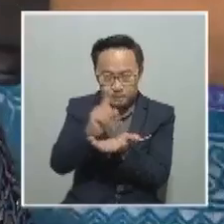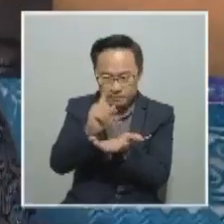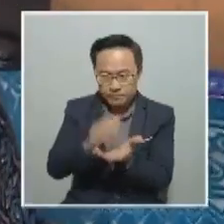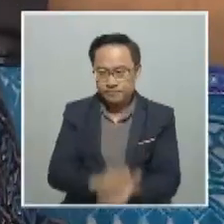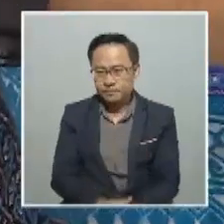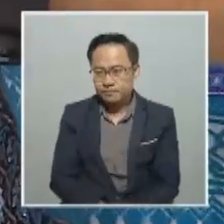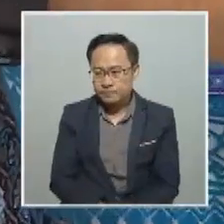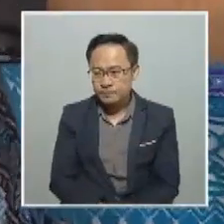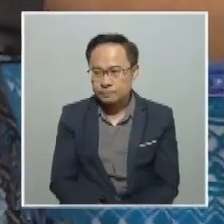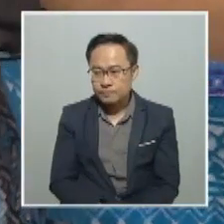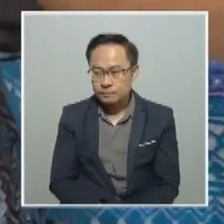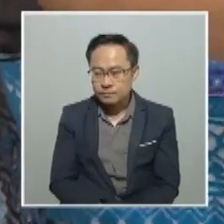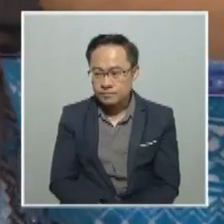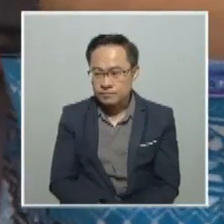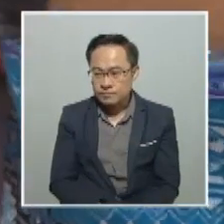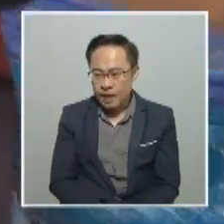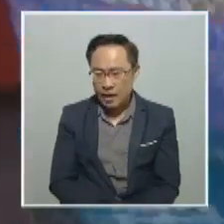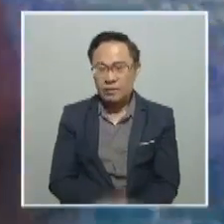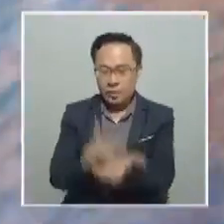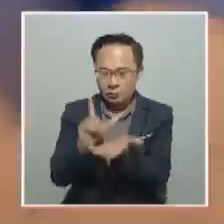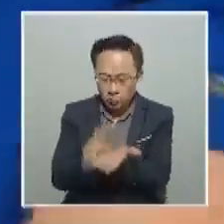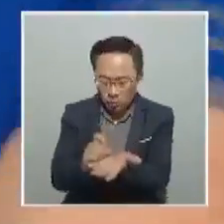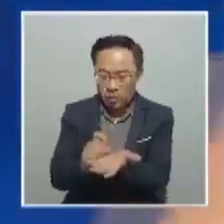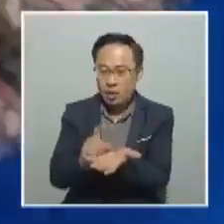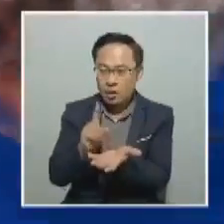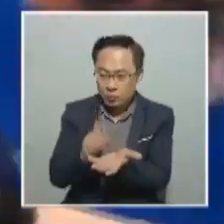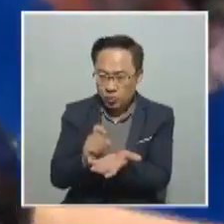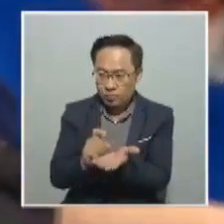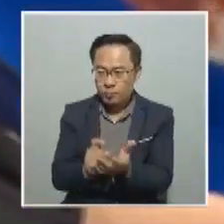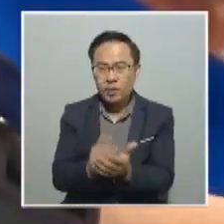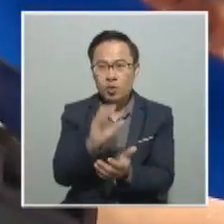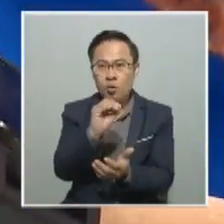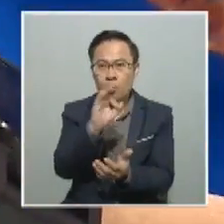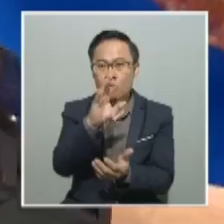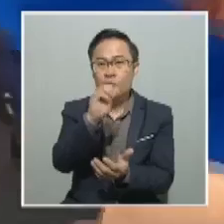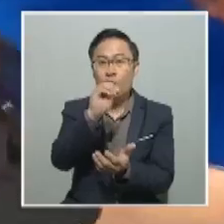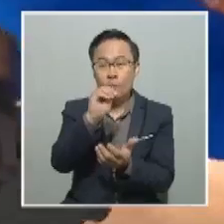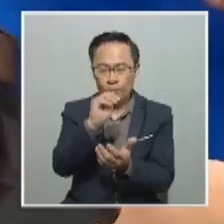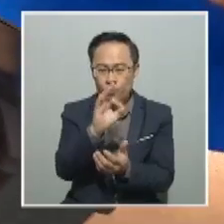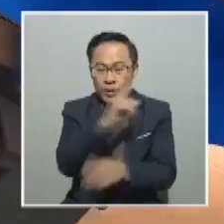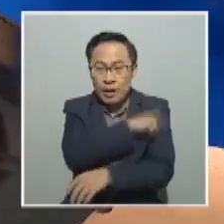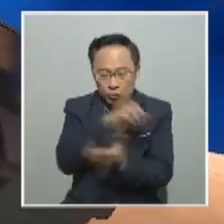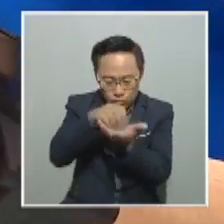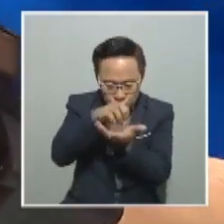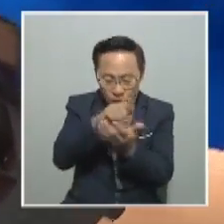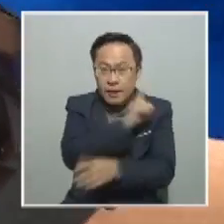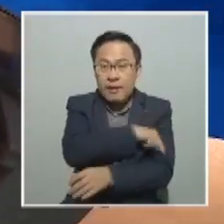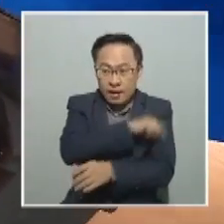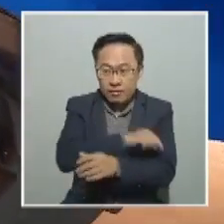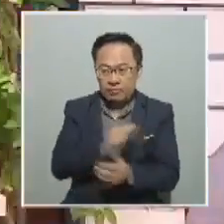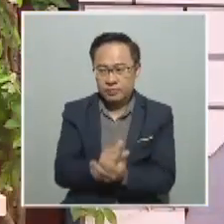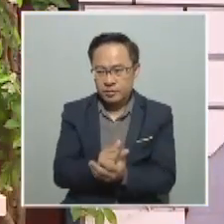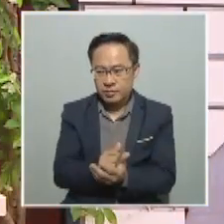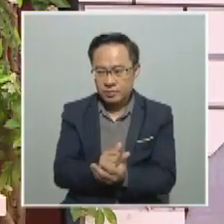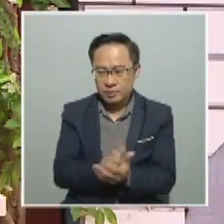แน่นอนค่ะอันนี้ก็จะคล้ายๆเลยนะคะว่าเนี่ยฉีดมาแล้วก็จะเป็นโฟมแบบนี้นะคะเป็นโฟม